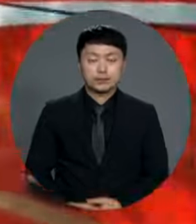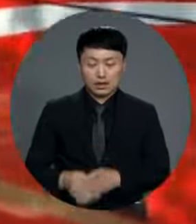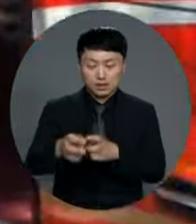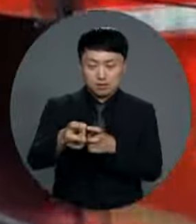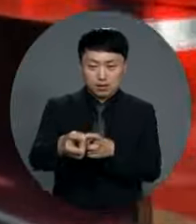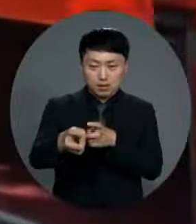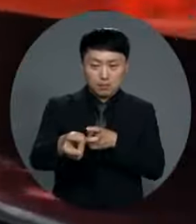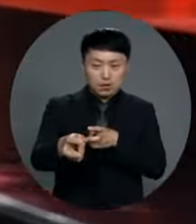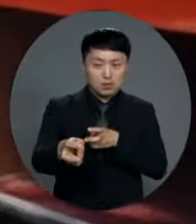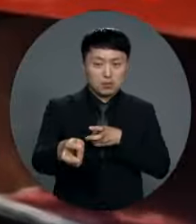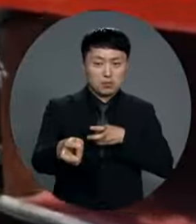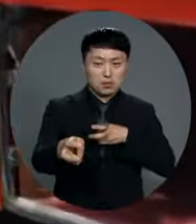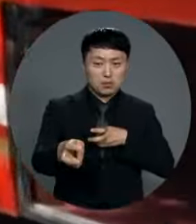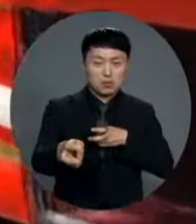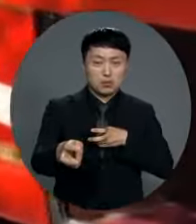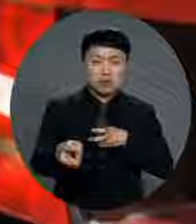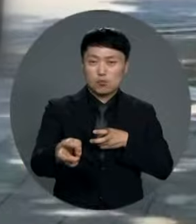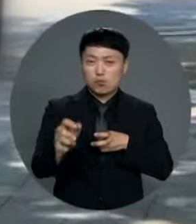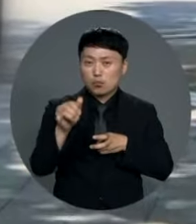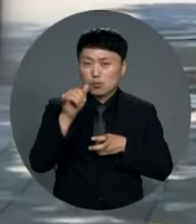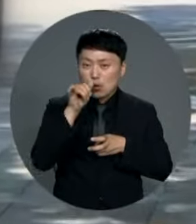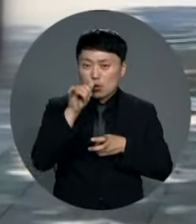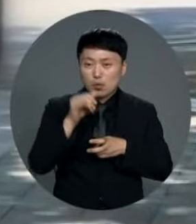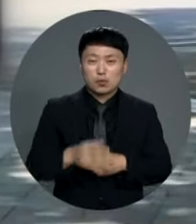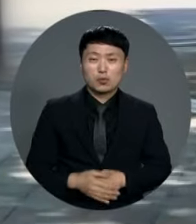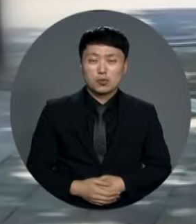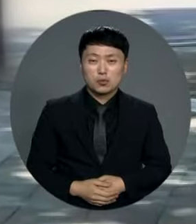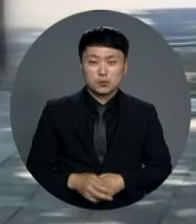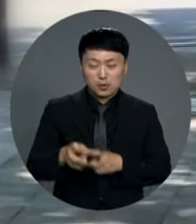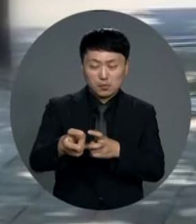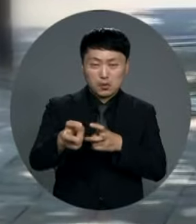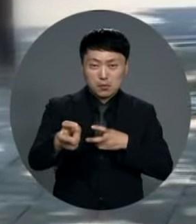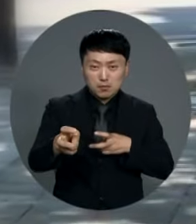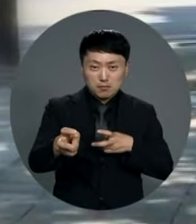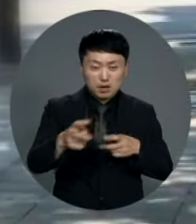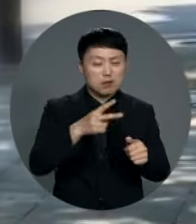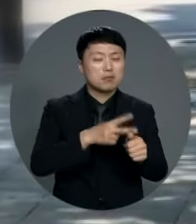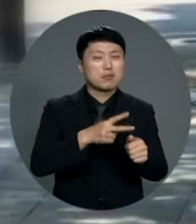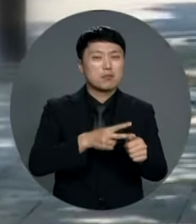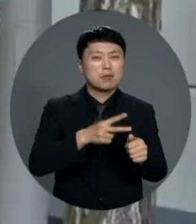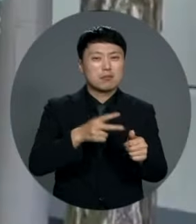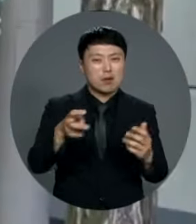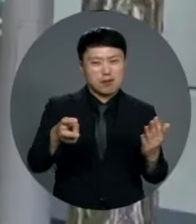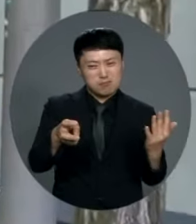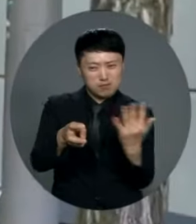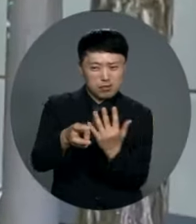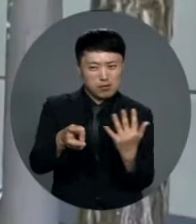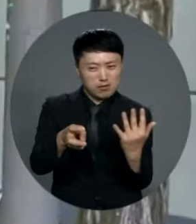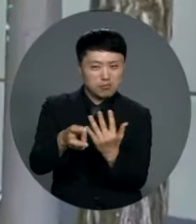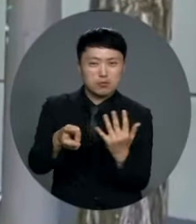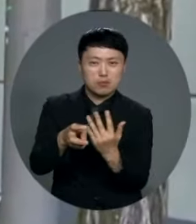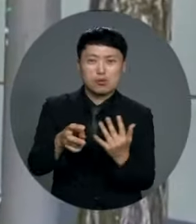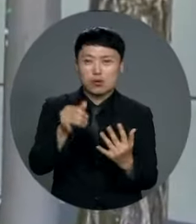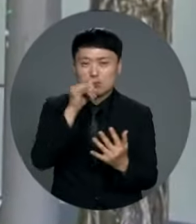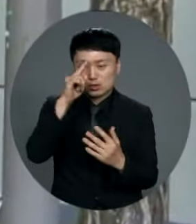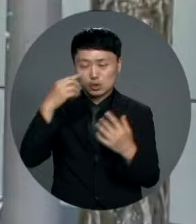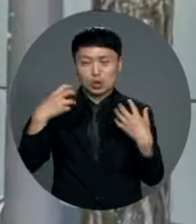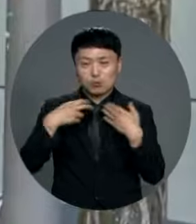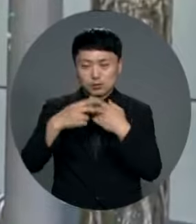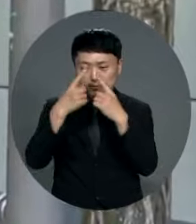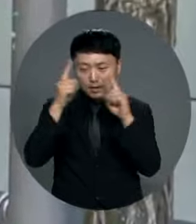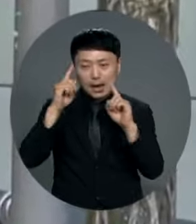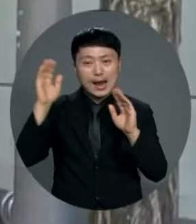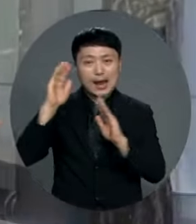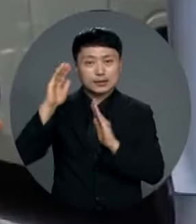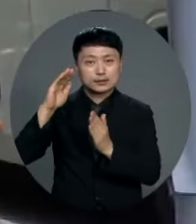전세버스가 대로변에 줄지어 서 있습니다. 버스에 올라타는 사람, 의사들입니다. 정부의 의대 증원 강행에